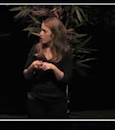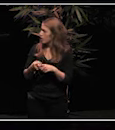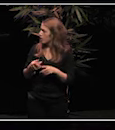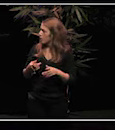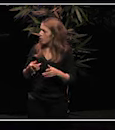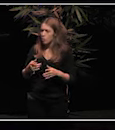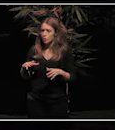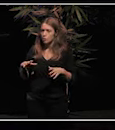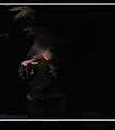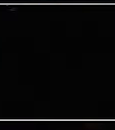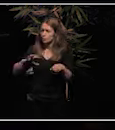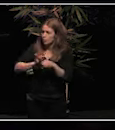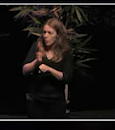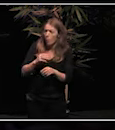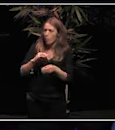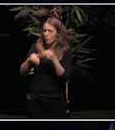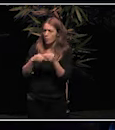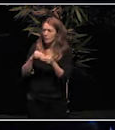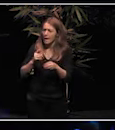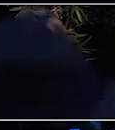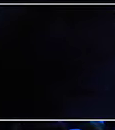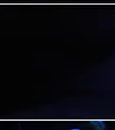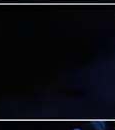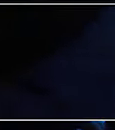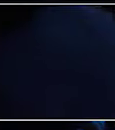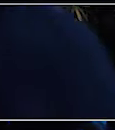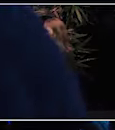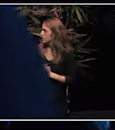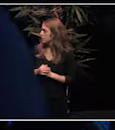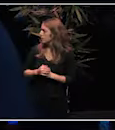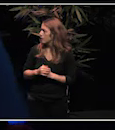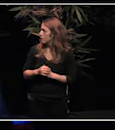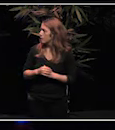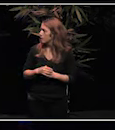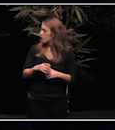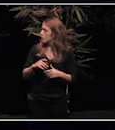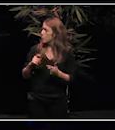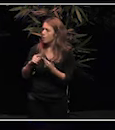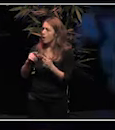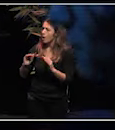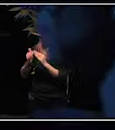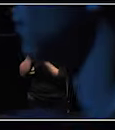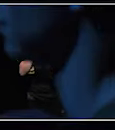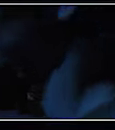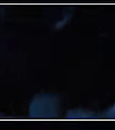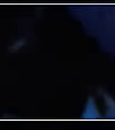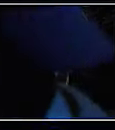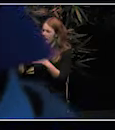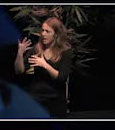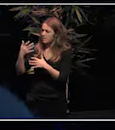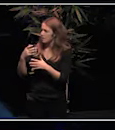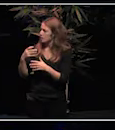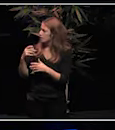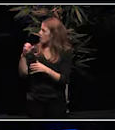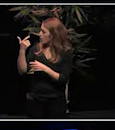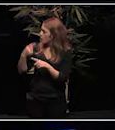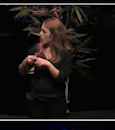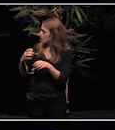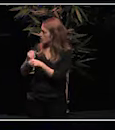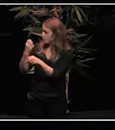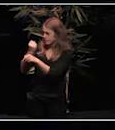en 2013 et 2015 et vainqueur de l'Ultra Trail du Mont Blanc en 2015. Je vous laisse prendre place